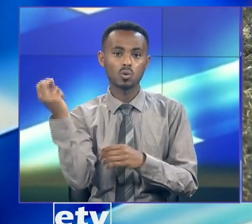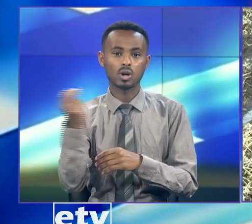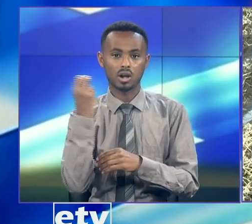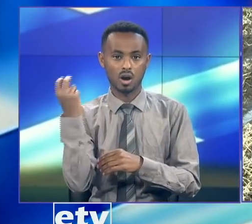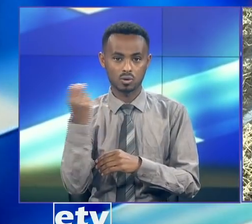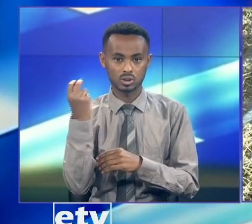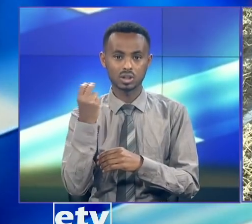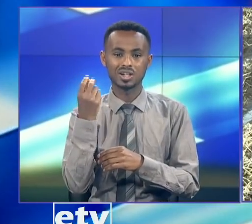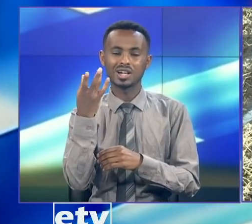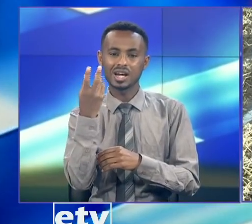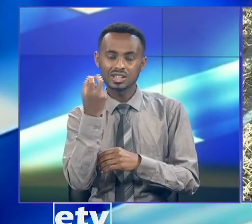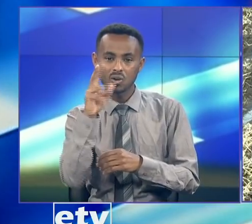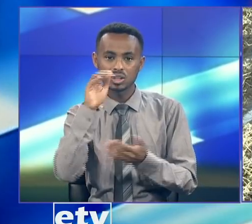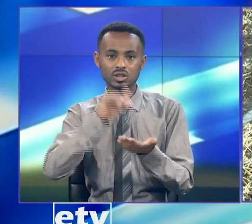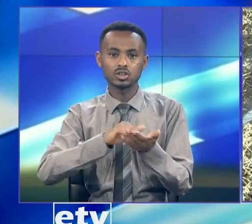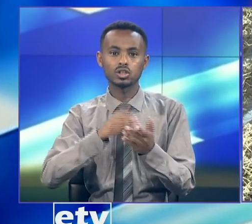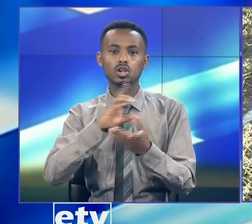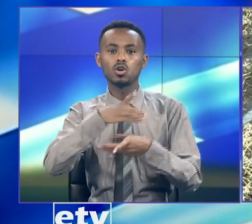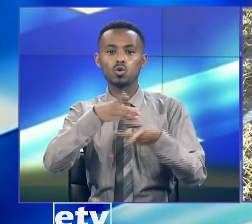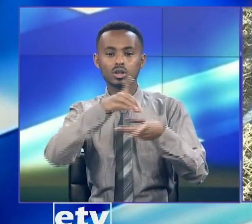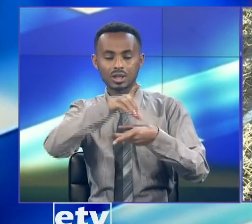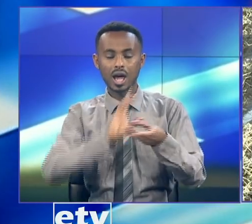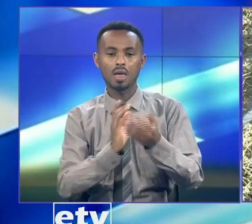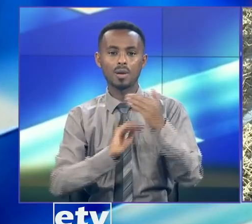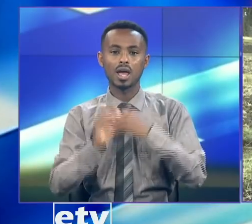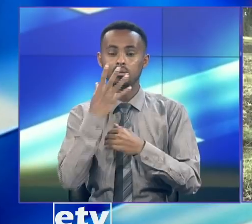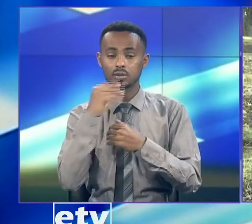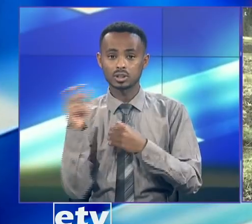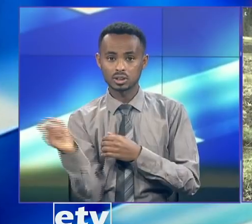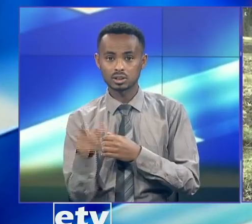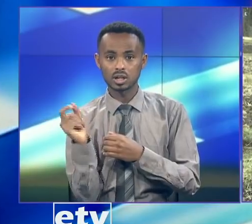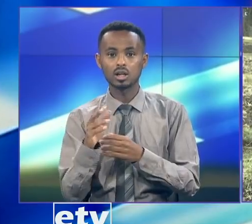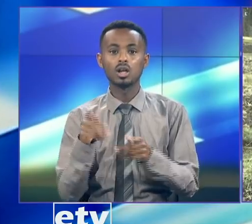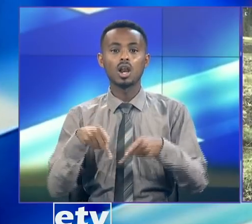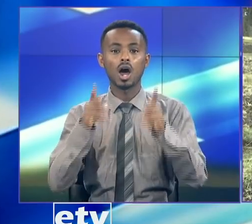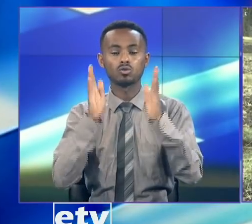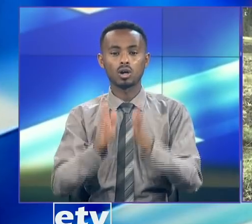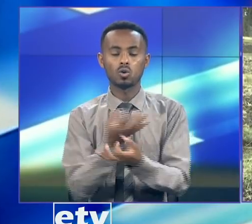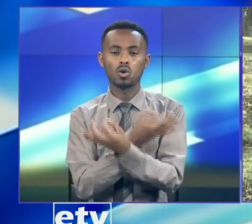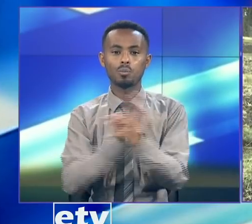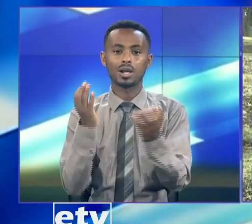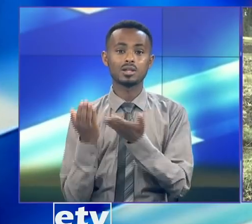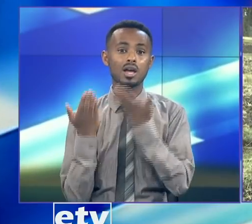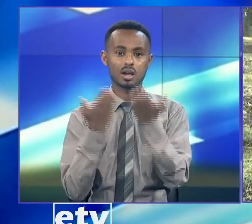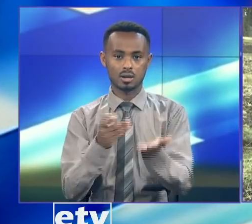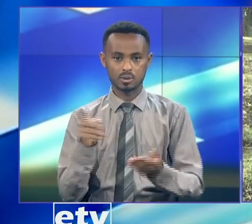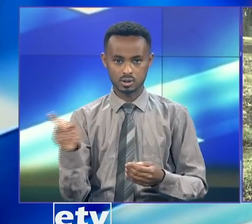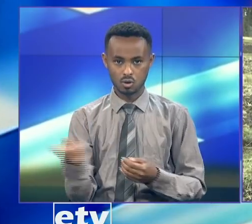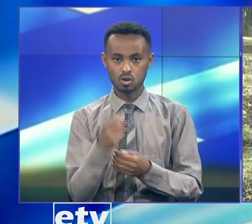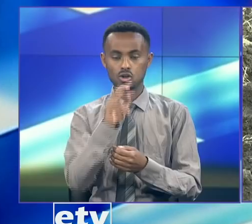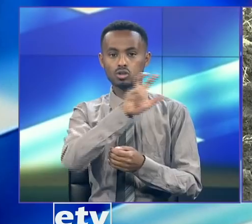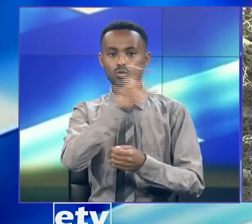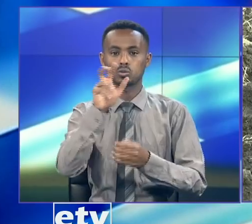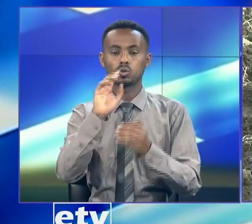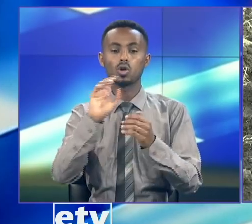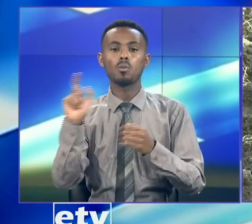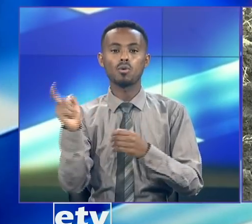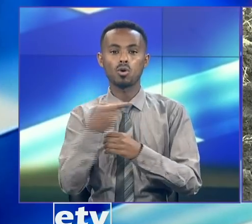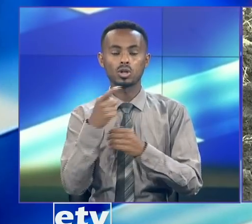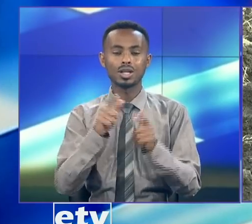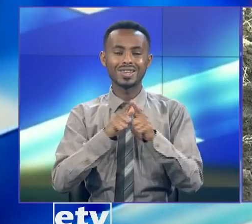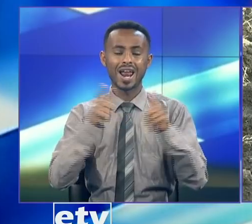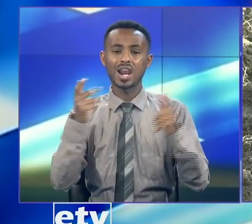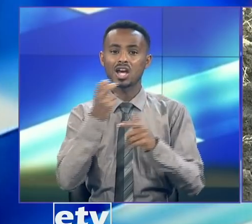ወረዳዎች ከ12000 ኩንታል በላይ ምርጥ ዘር ለአርሶ አደሩ በነጻ የቀረበ ሲሆን 300 የሚሆኑ